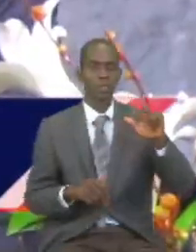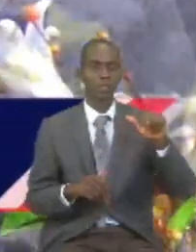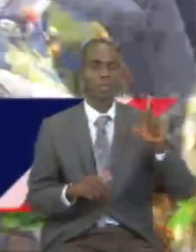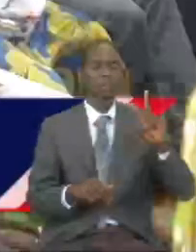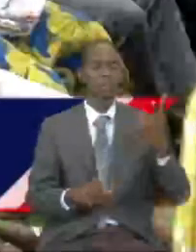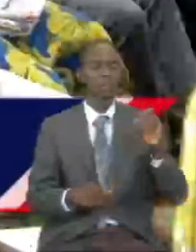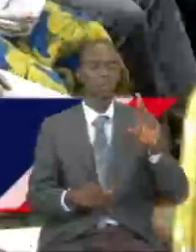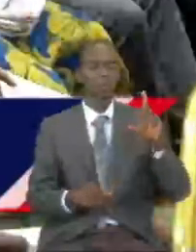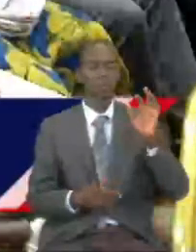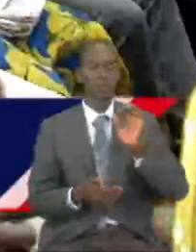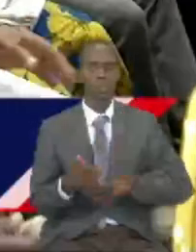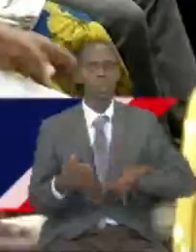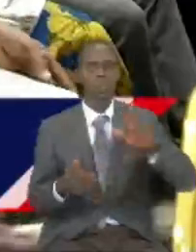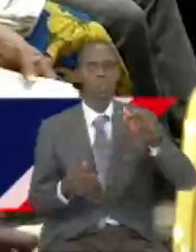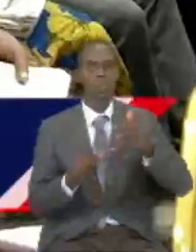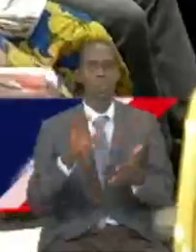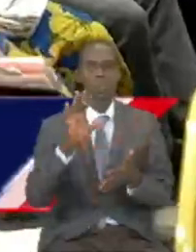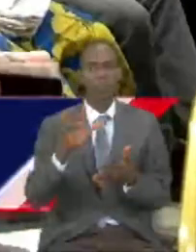5.